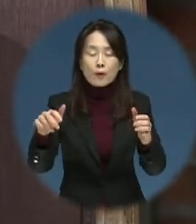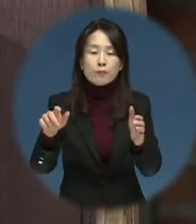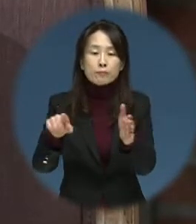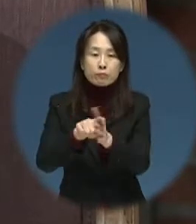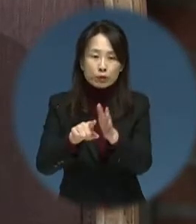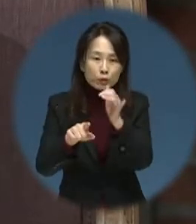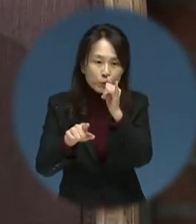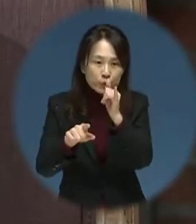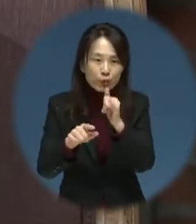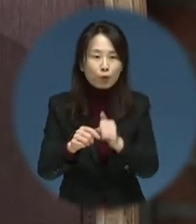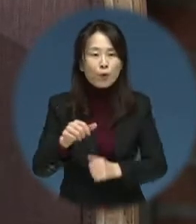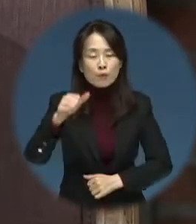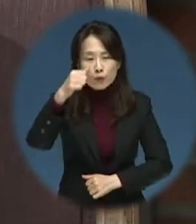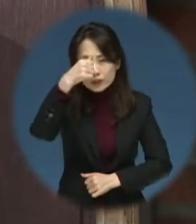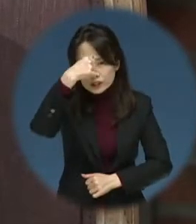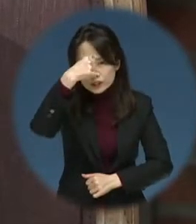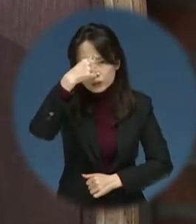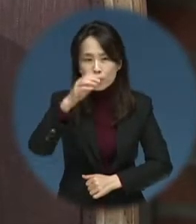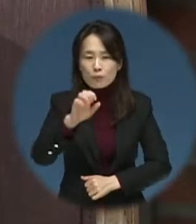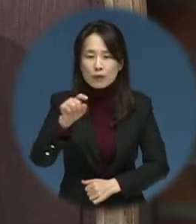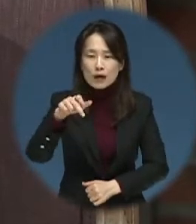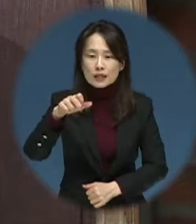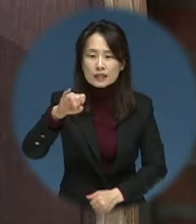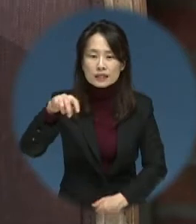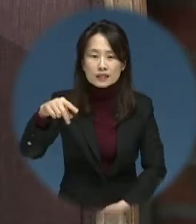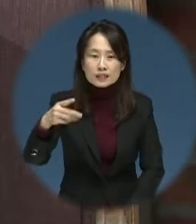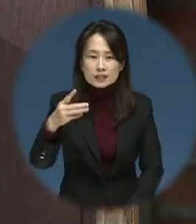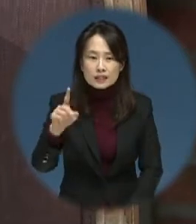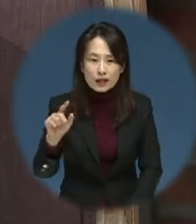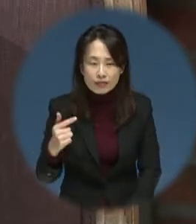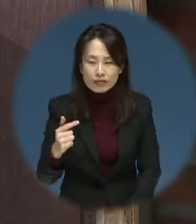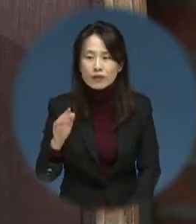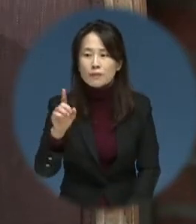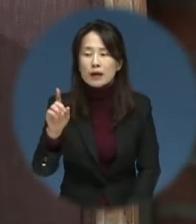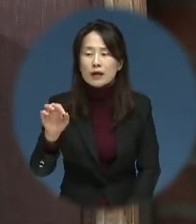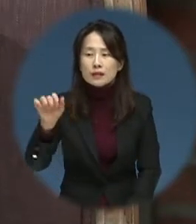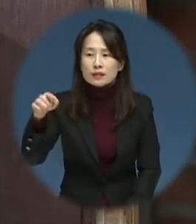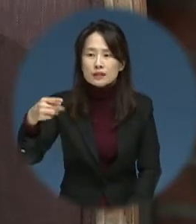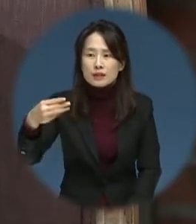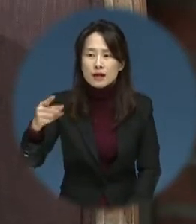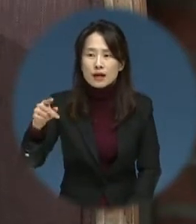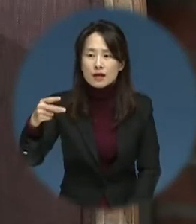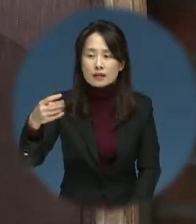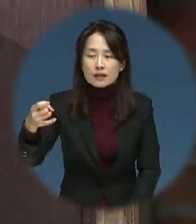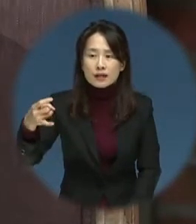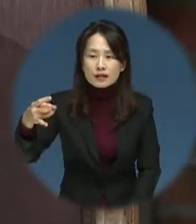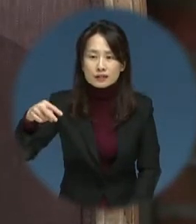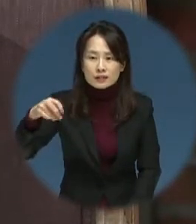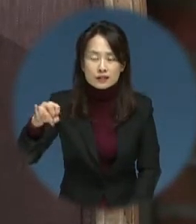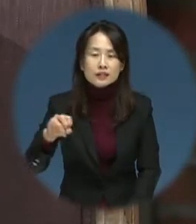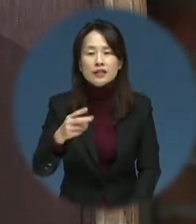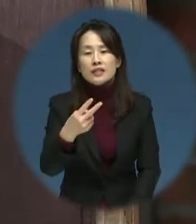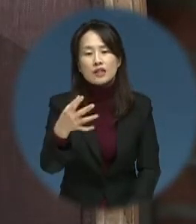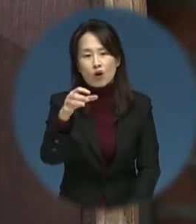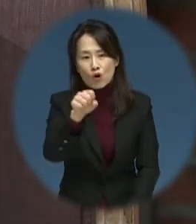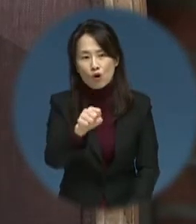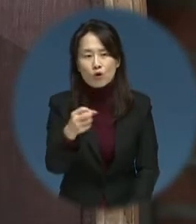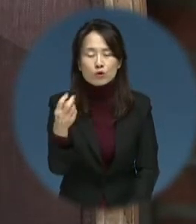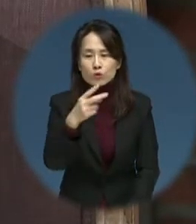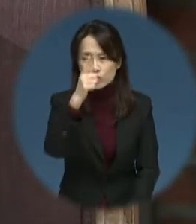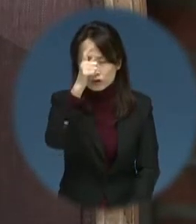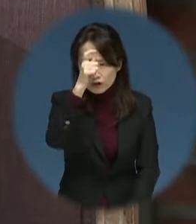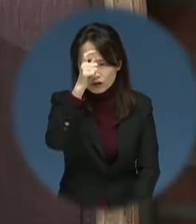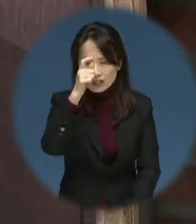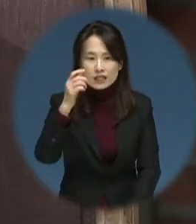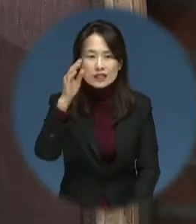인도, 파키스탄, 방글라데시가 한 2억 가까이 됩니다. 그리고 터키, 이집트, 이란이 한